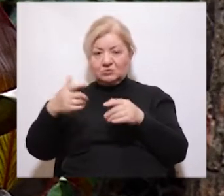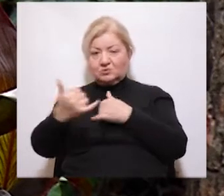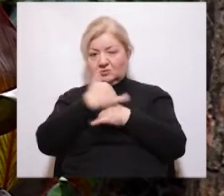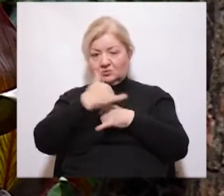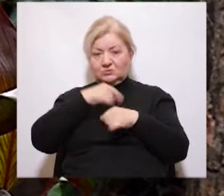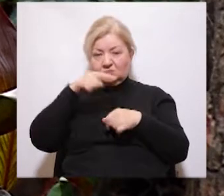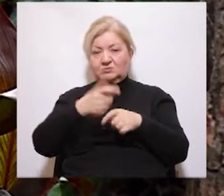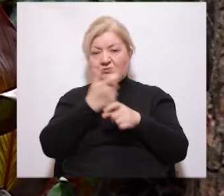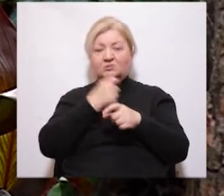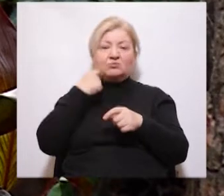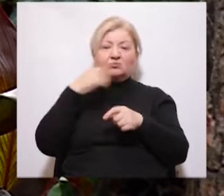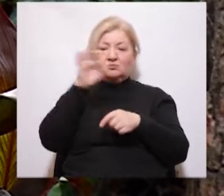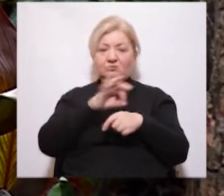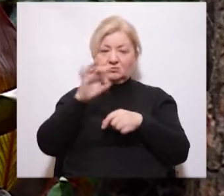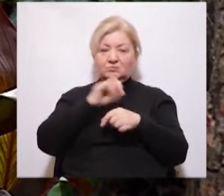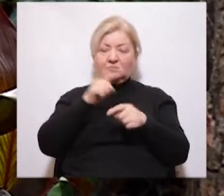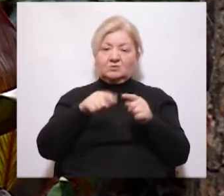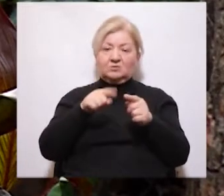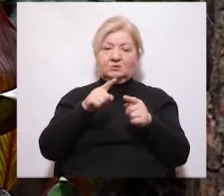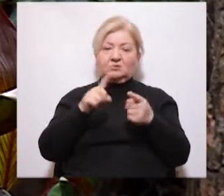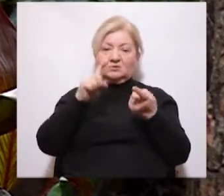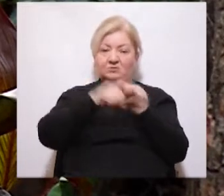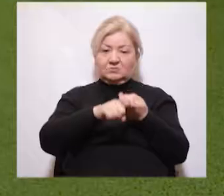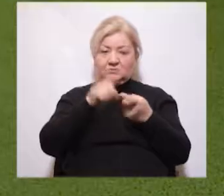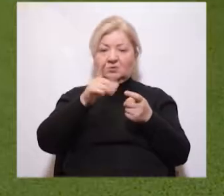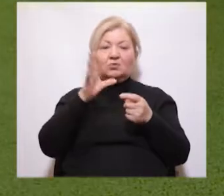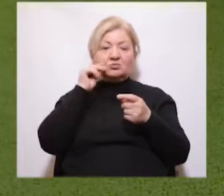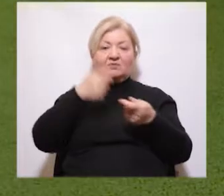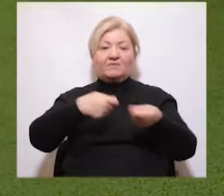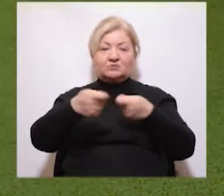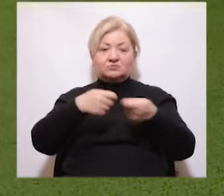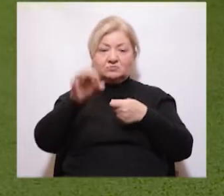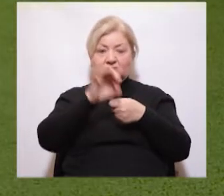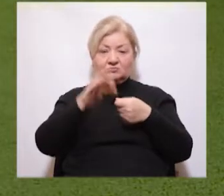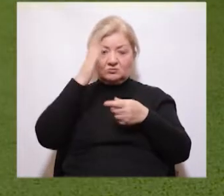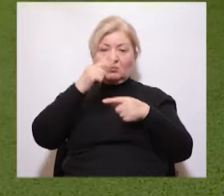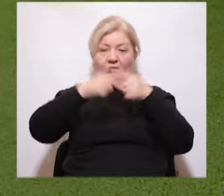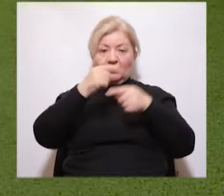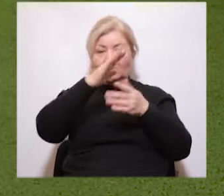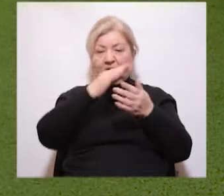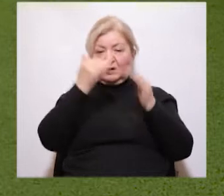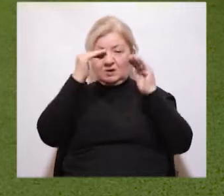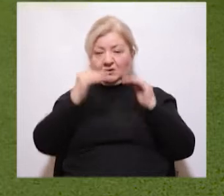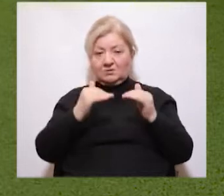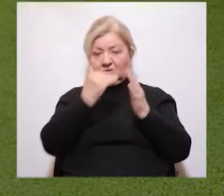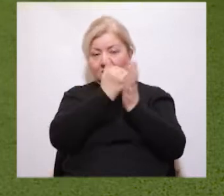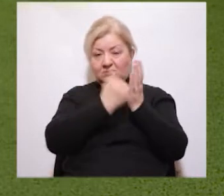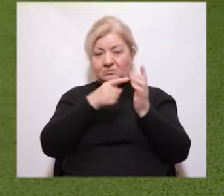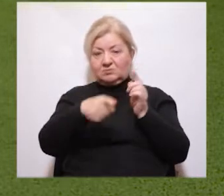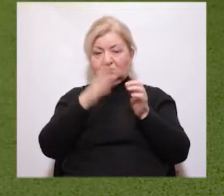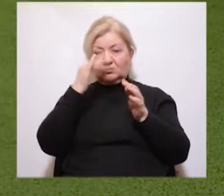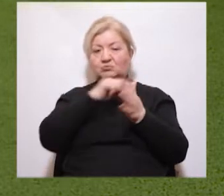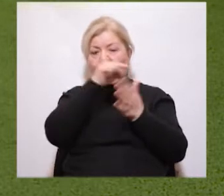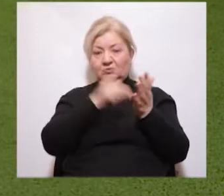ჩვენთან და ეს ძალიან კარგად მოქმედებს ქართული ღვინის ხარისხზე და ჩვენ როდესაც ვაჭრობაზე ვისაუბრებთ მომდევნო გაკვეთილზე, ამ